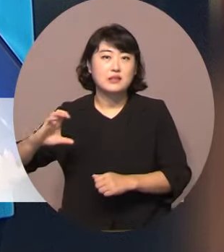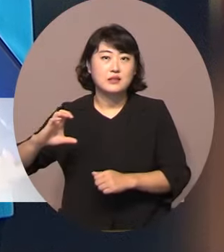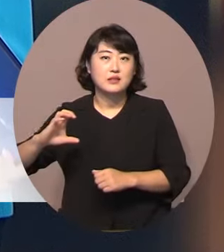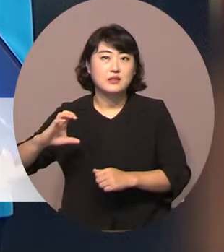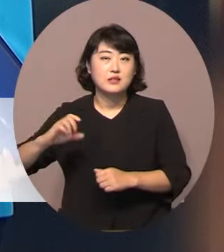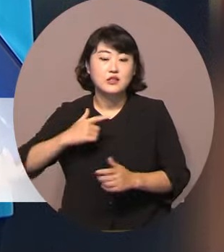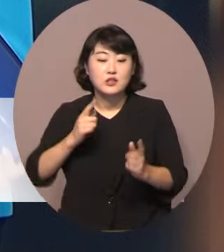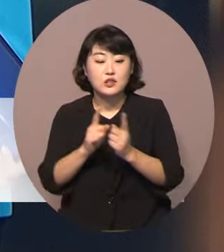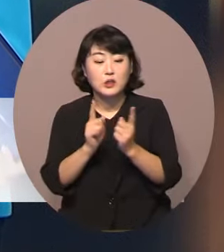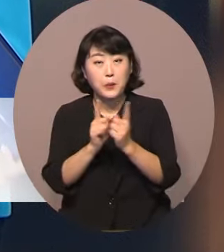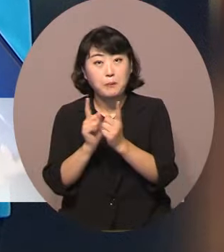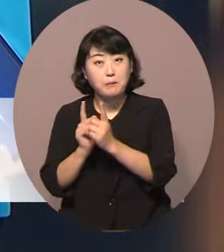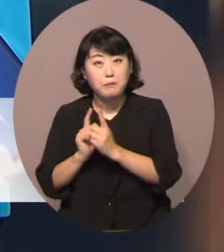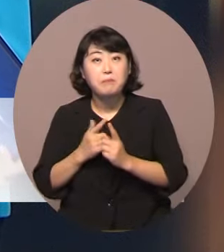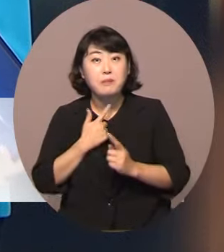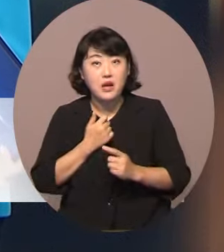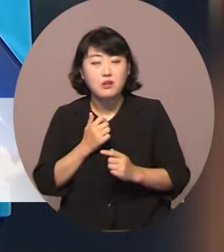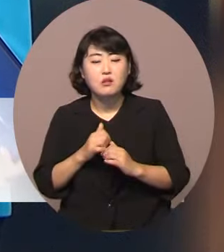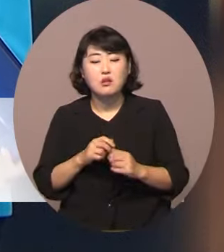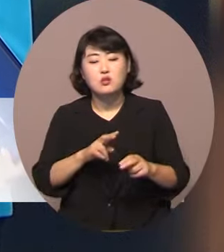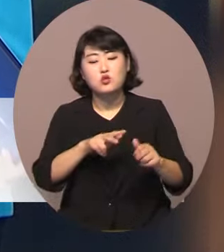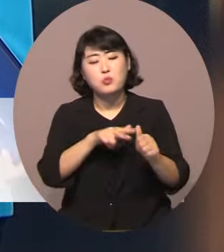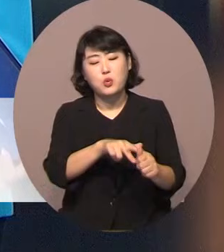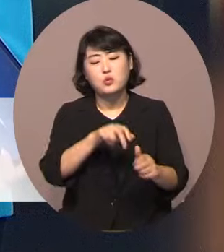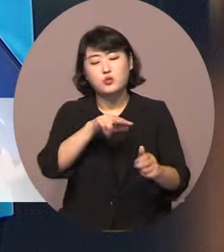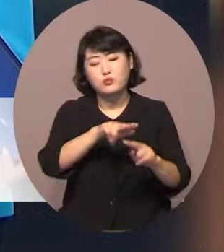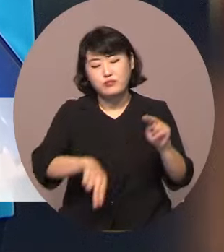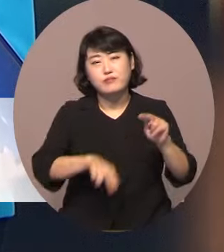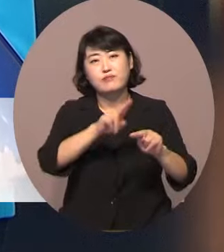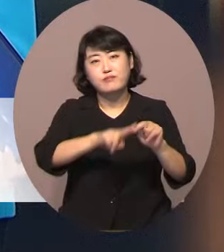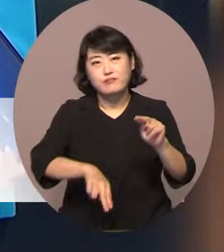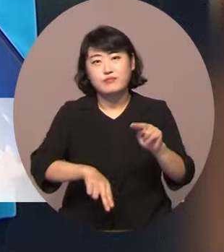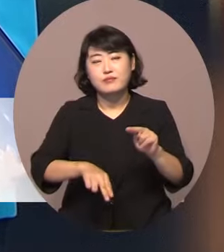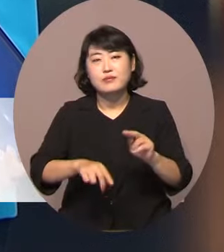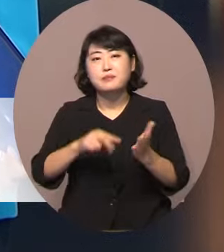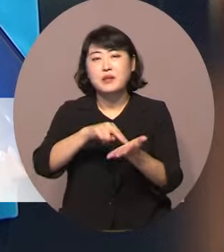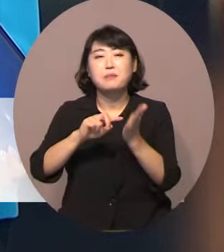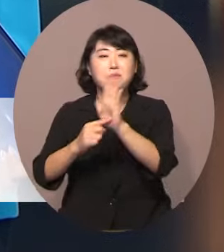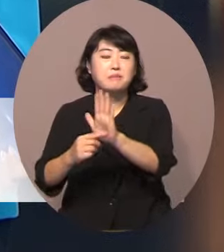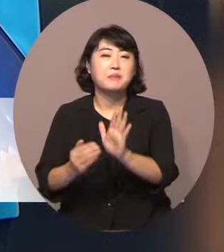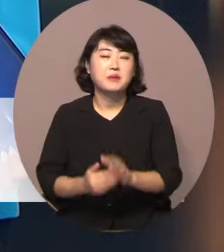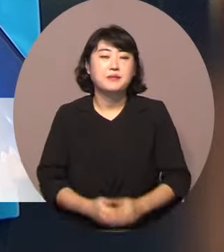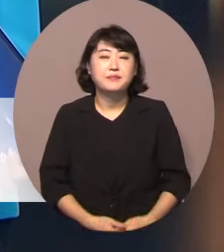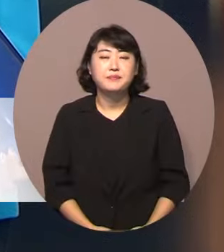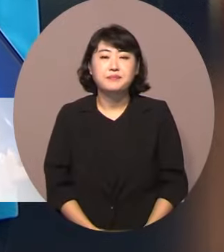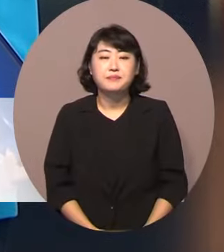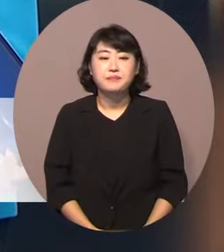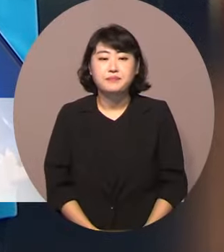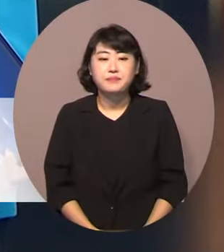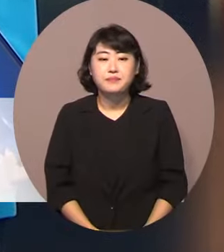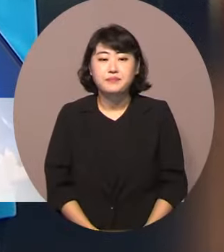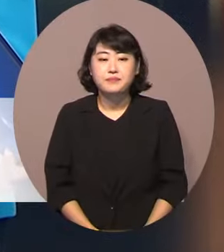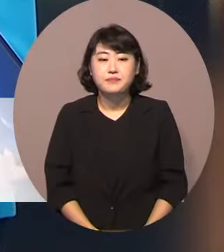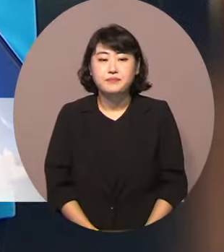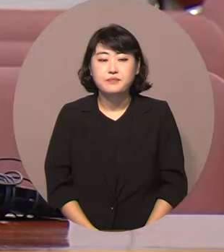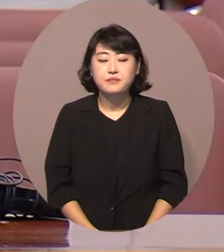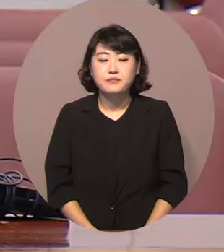구성원들은 후보 사퇴를 촉구하는 성명을 이따라 발표했습니다 고병관 기자가 보도합니다